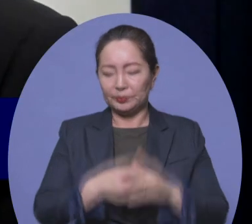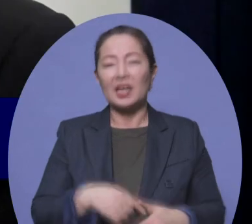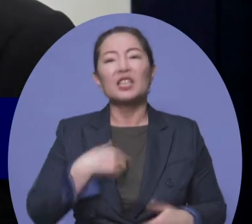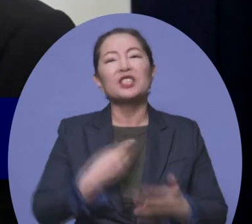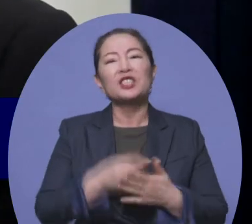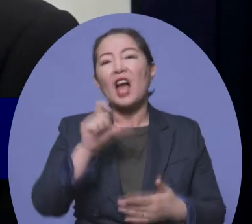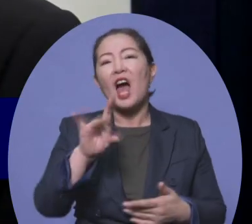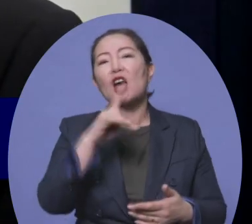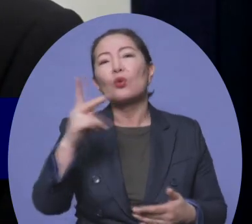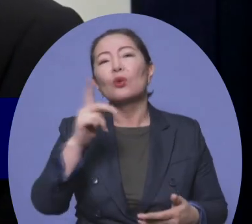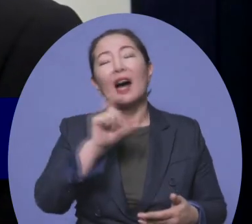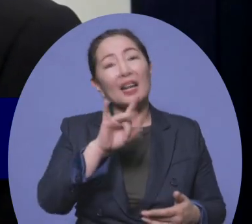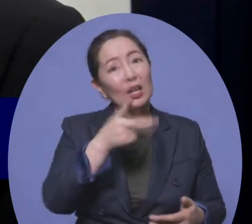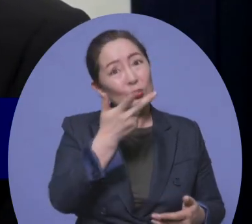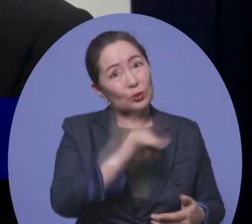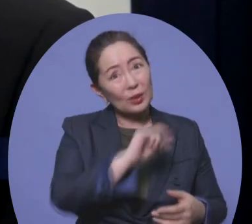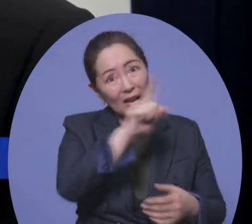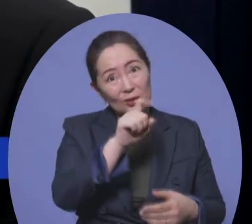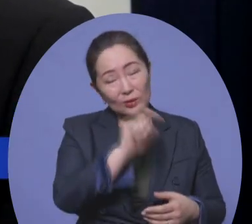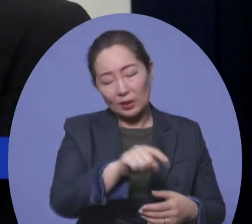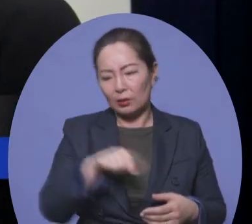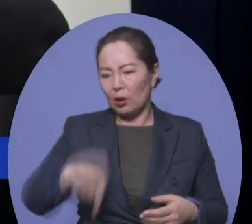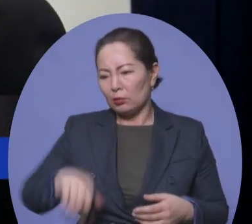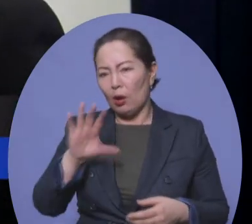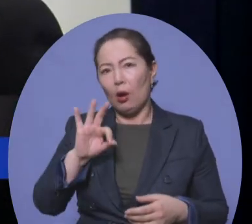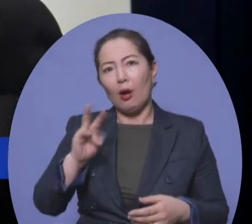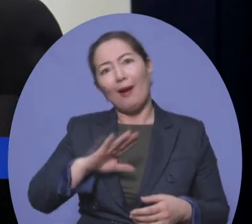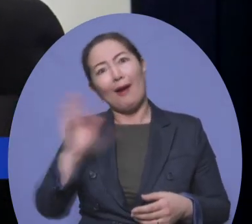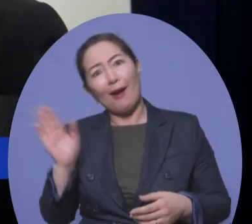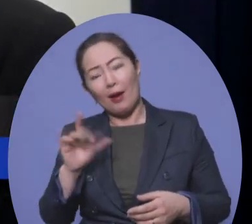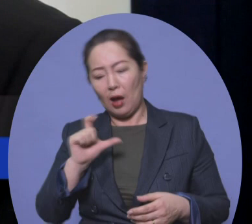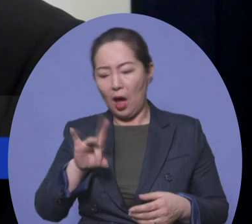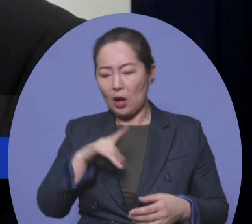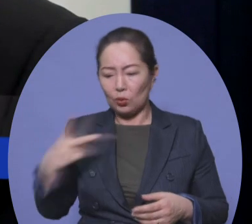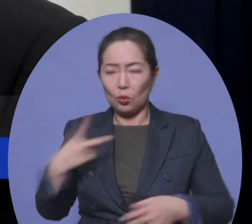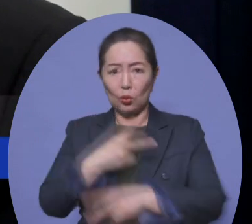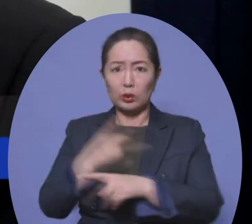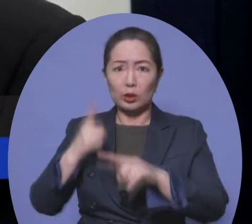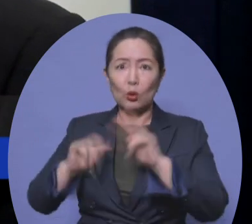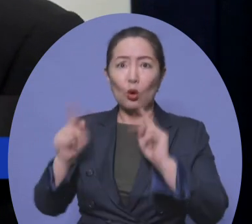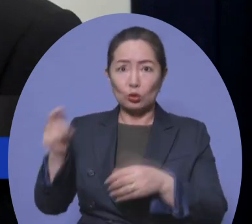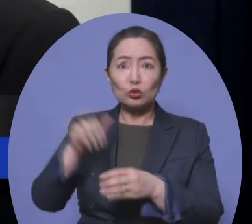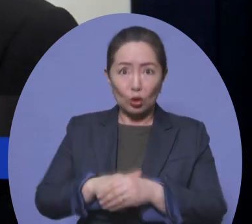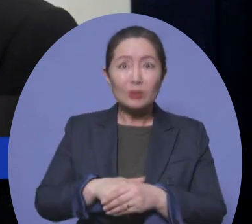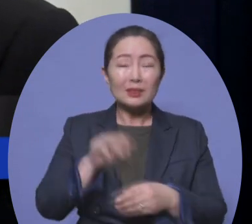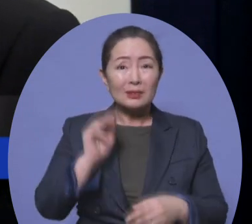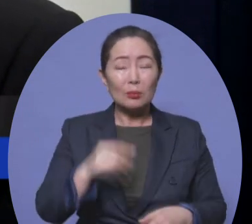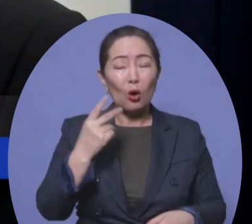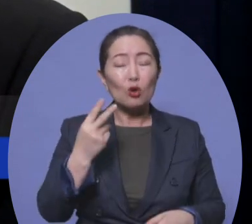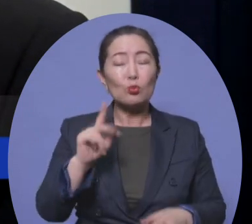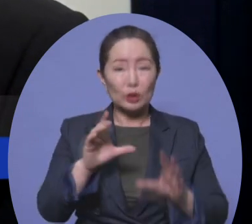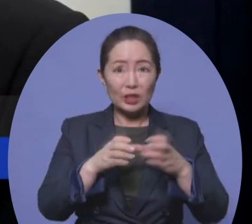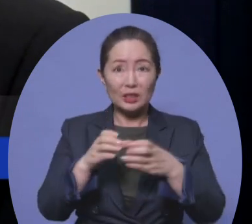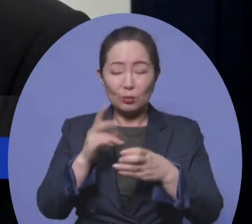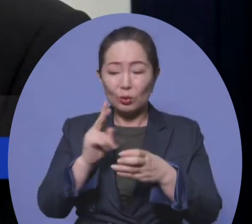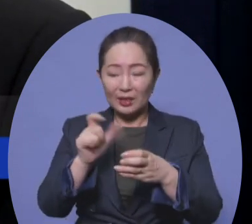одоо эрүүгийн эрх зүй асуудал дээр гэхэд сая бол он гараад бол эрүүгийн хуулинд бол нэмэлт өөрчлөлт орлоо шүү дээ 22 дугаар бүлэг дээр тийм.